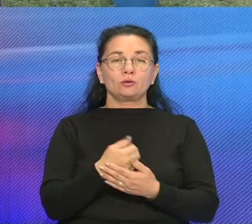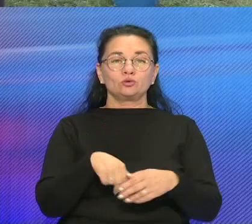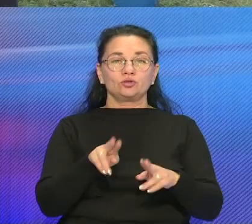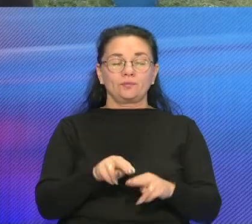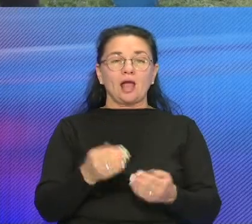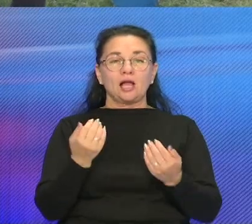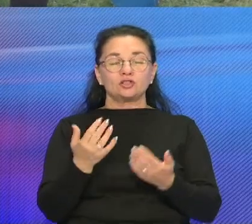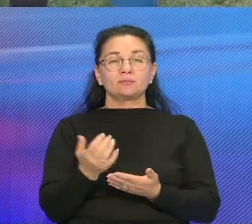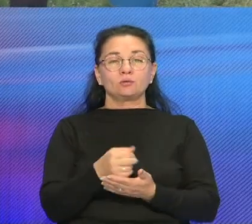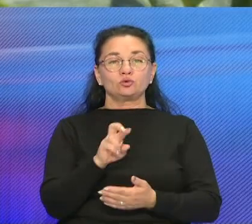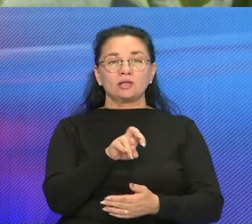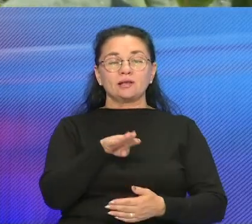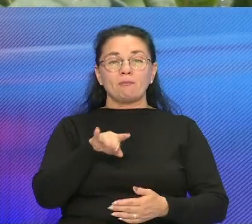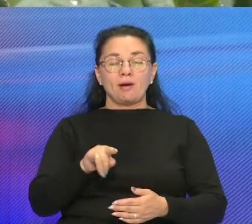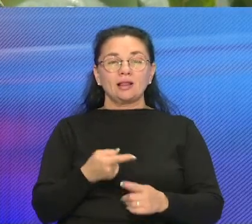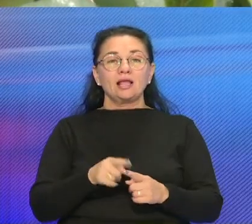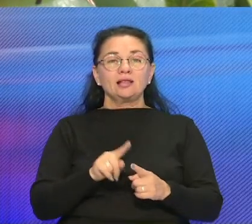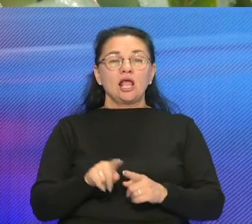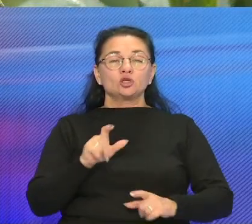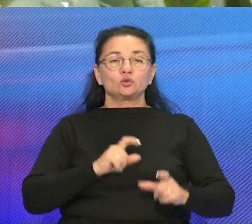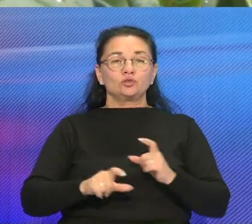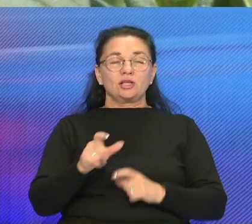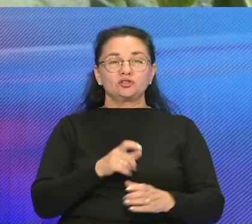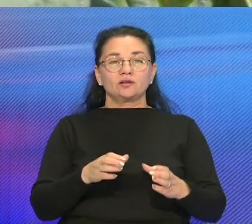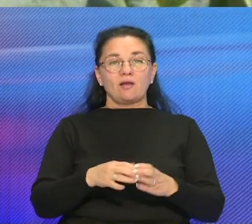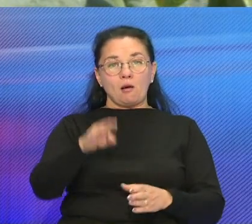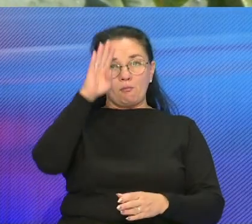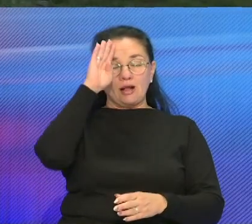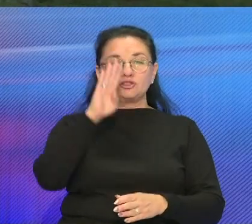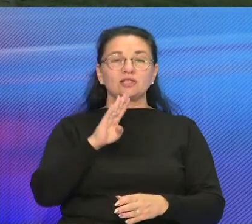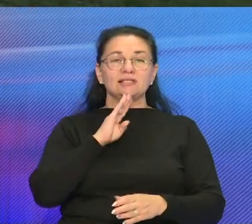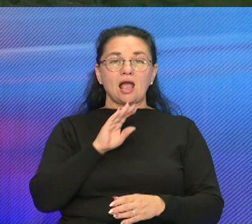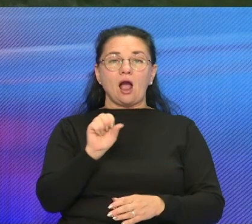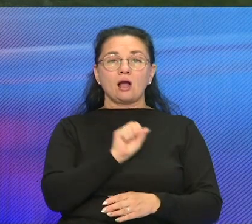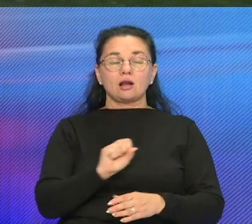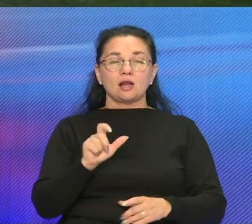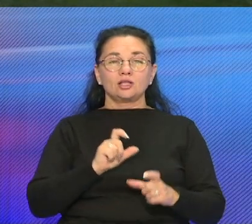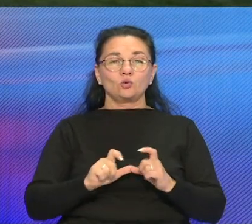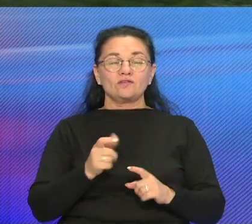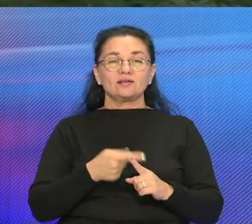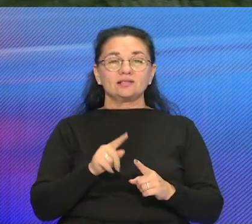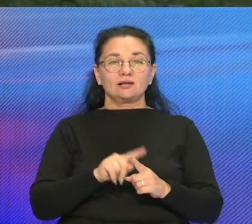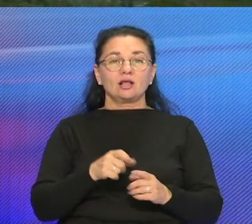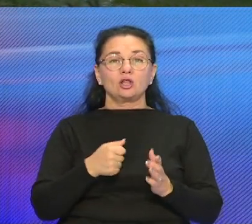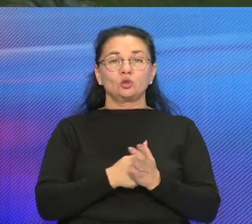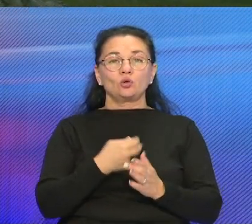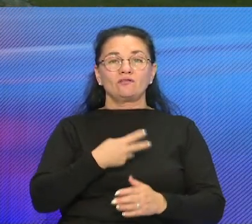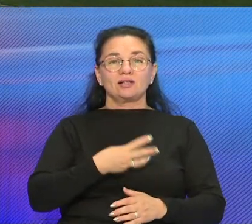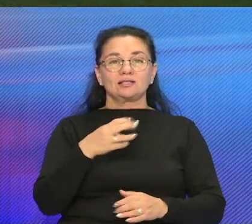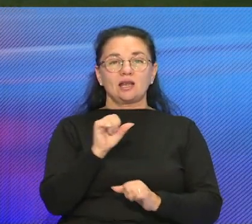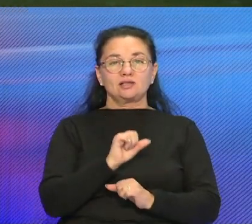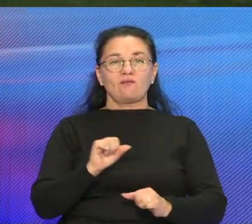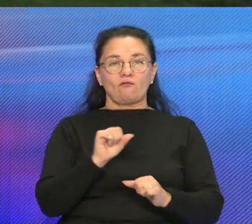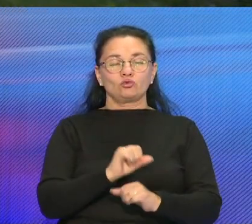баллы для перемоги у складе студентского отряда хлопцы и девчаты за аграрного протягнуть до 23 жнивня.